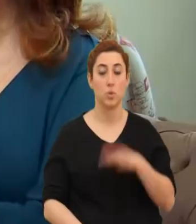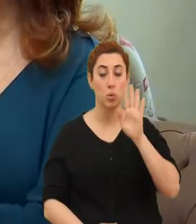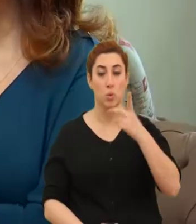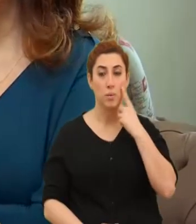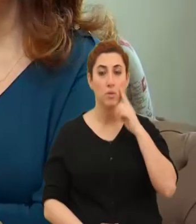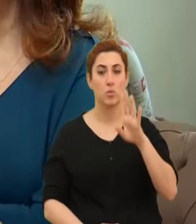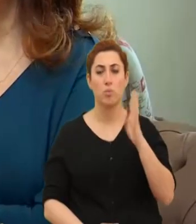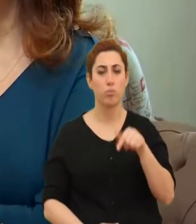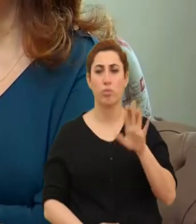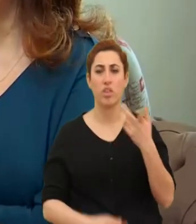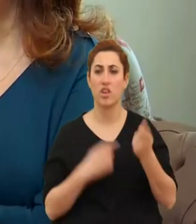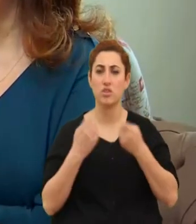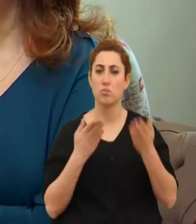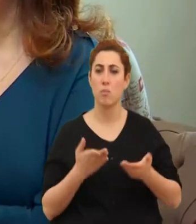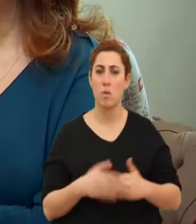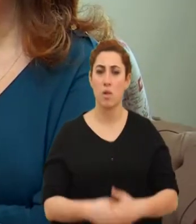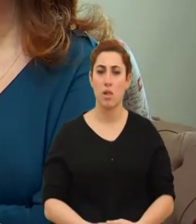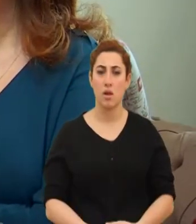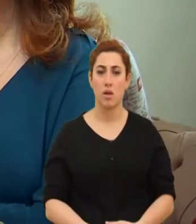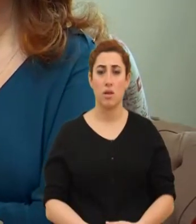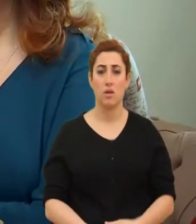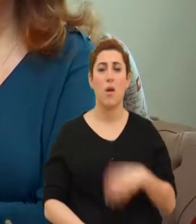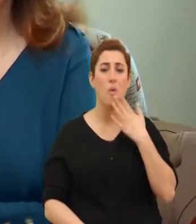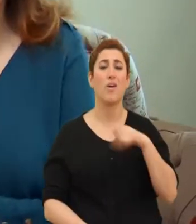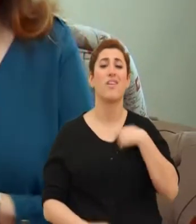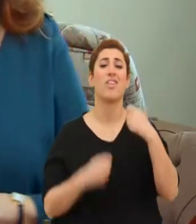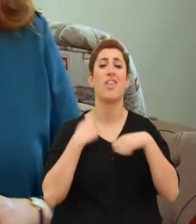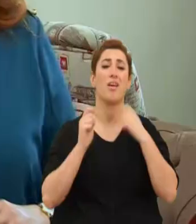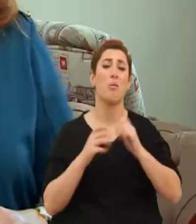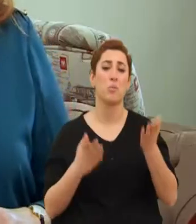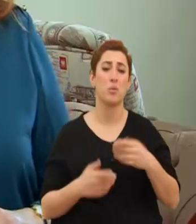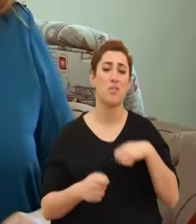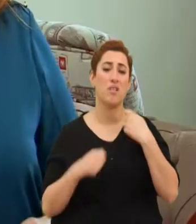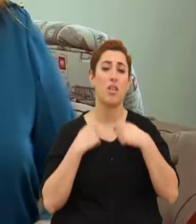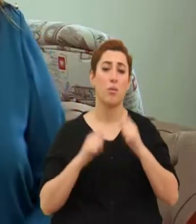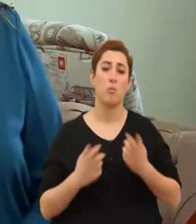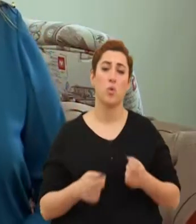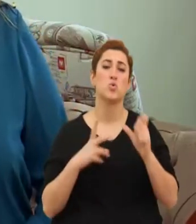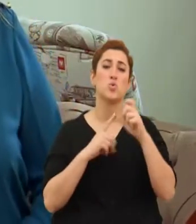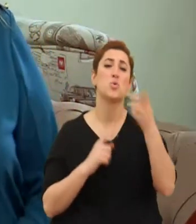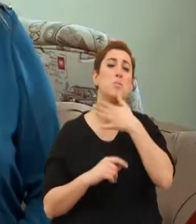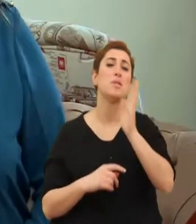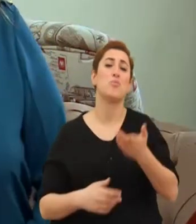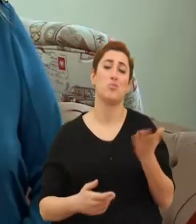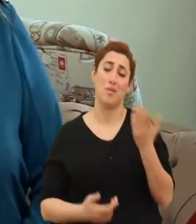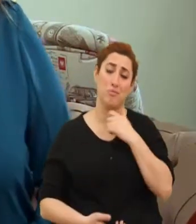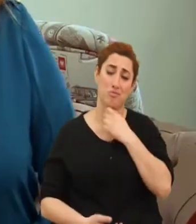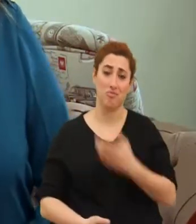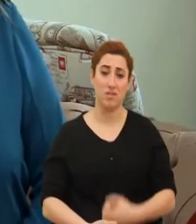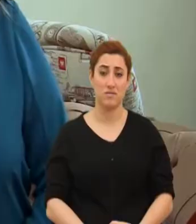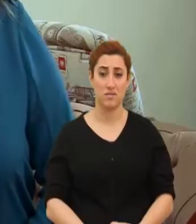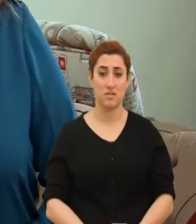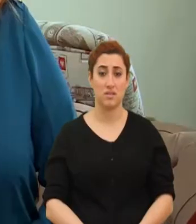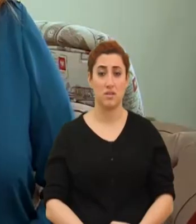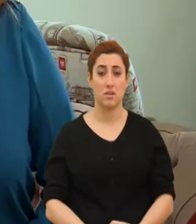Nedir bu işler böyle? Atıyordur anneşkocuğum ya, atıyordur. Allah Şükrü Allah. Efendi, bilmiyor musun Allah aşkına?